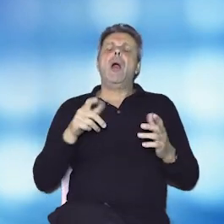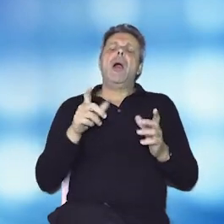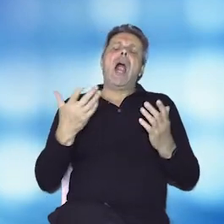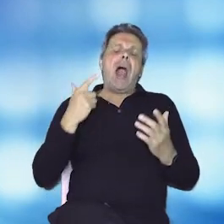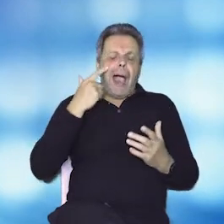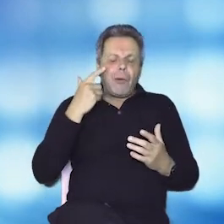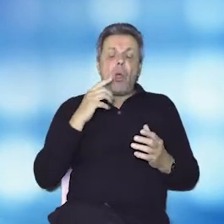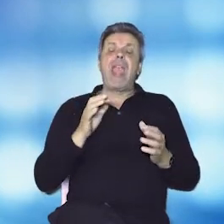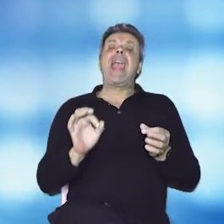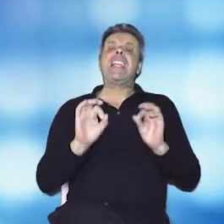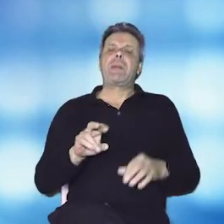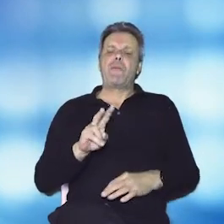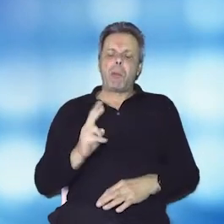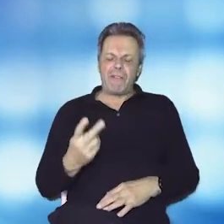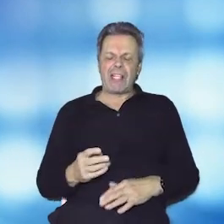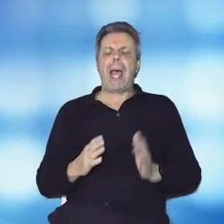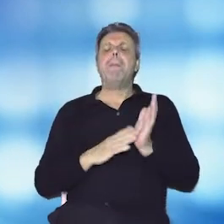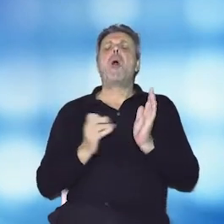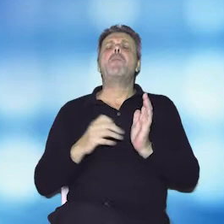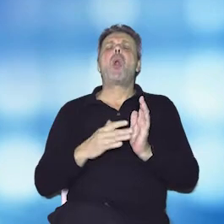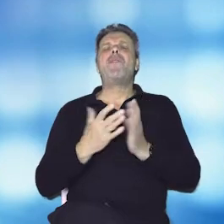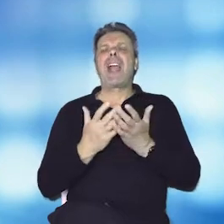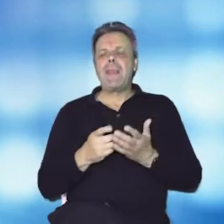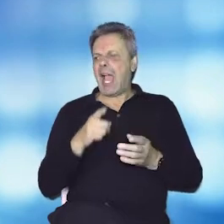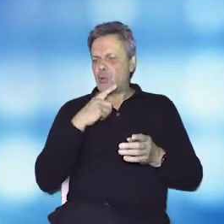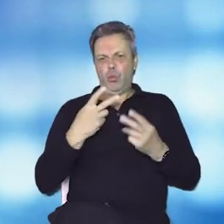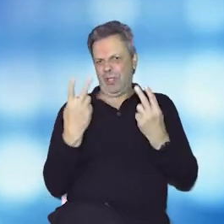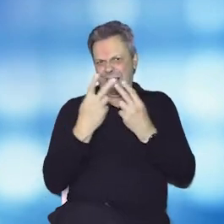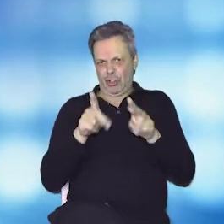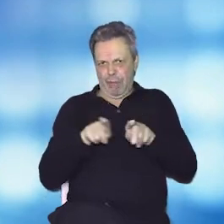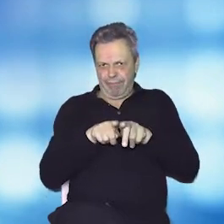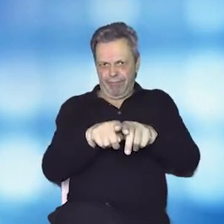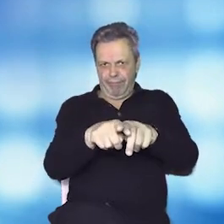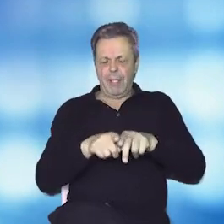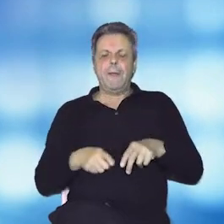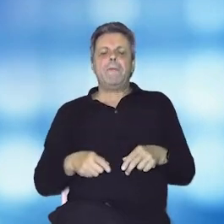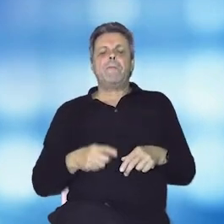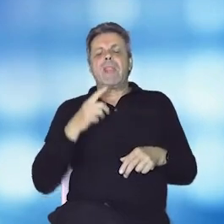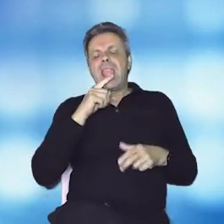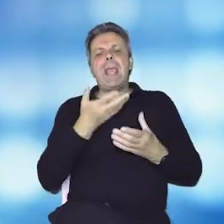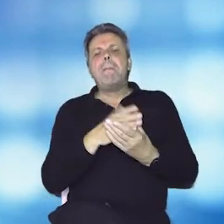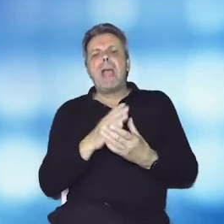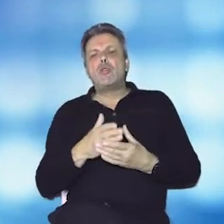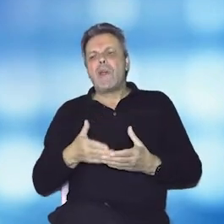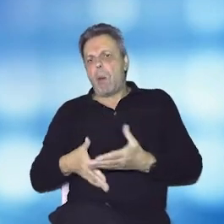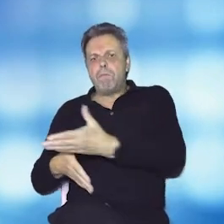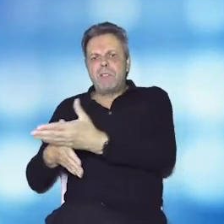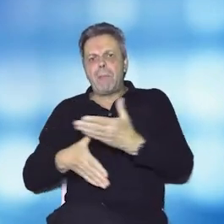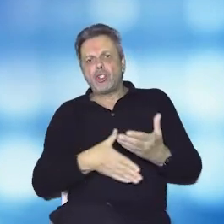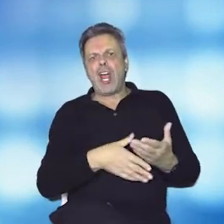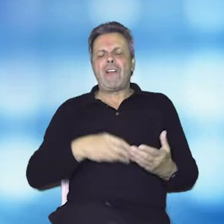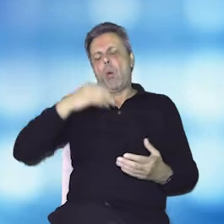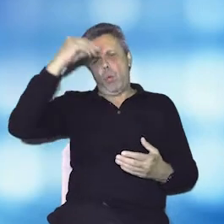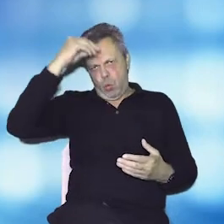prevedena. Mormonova knjiga i Biblija zapravo idu ruku pod rukom i međusobno se podržavaju u